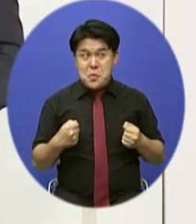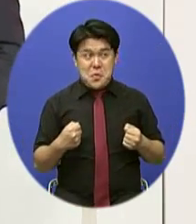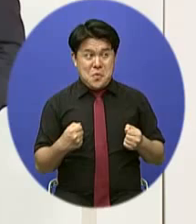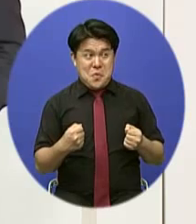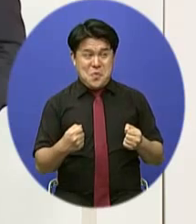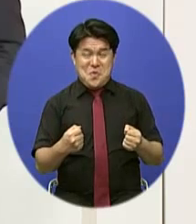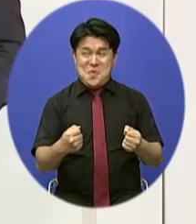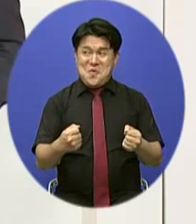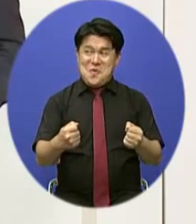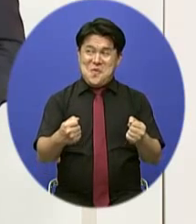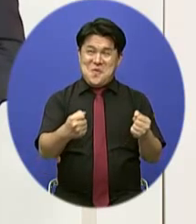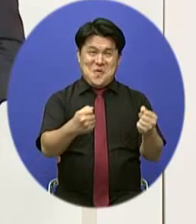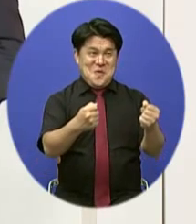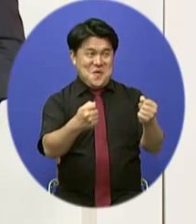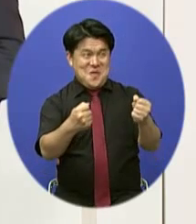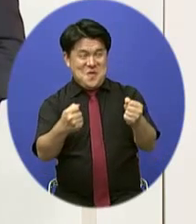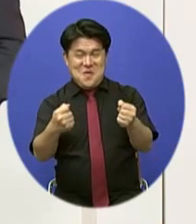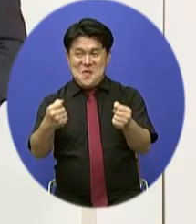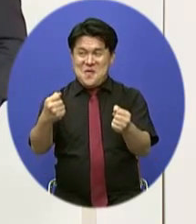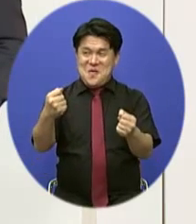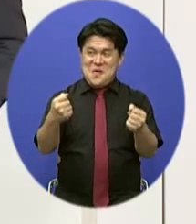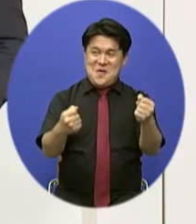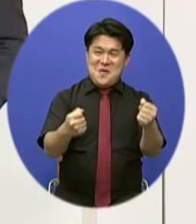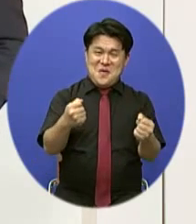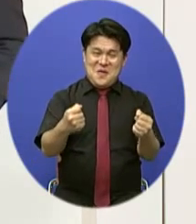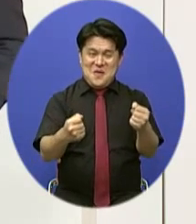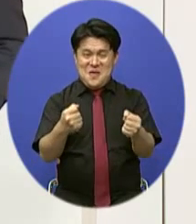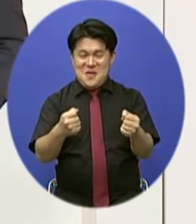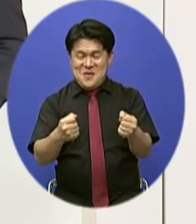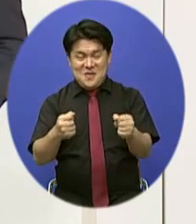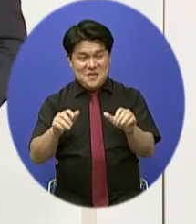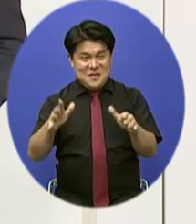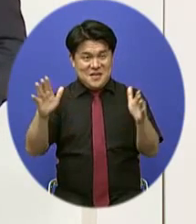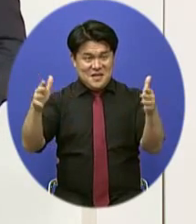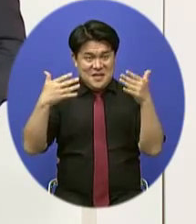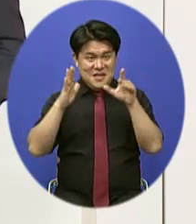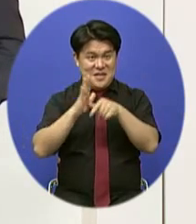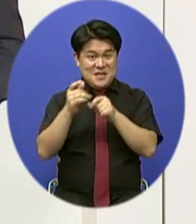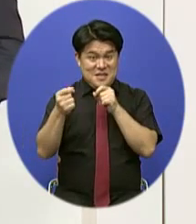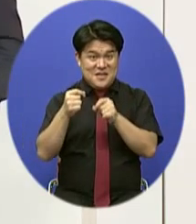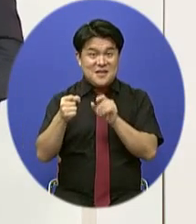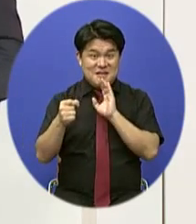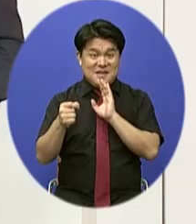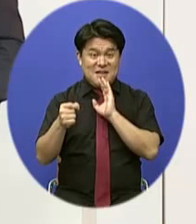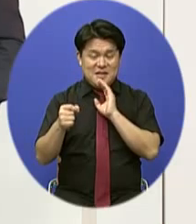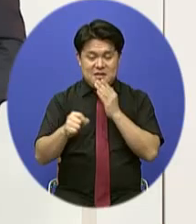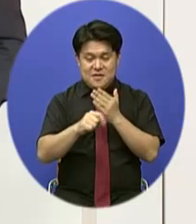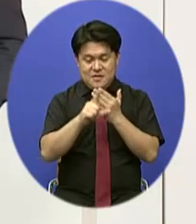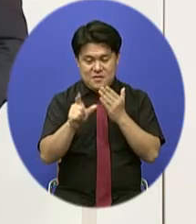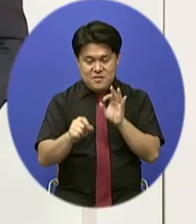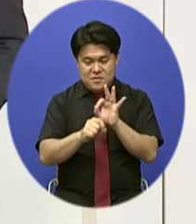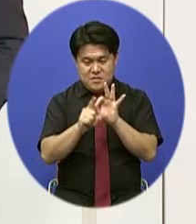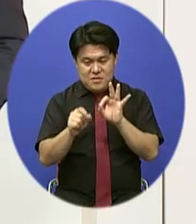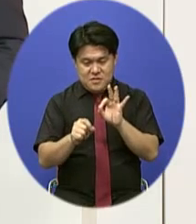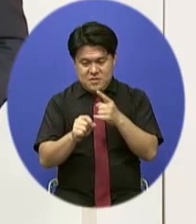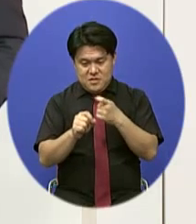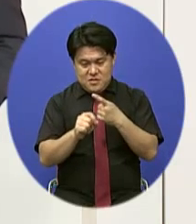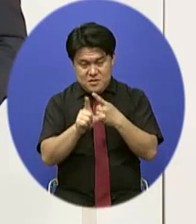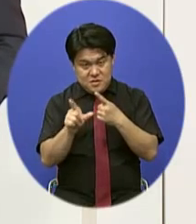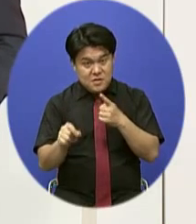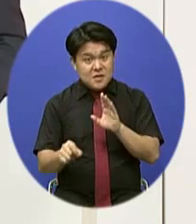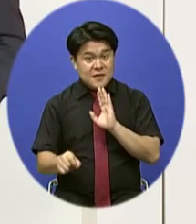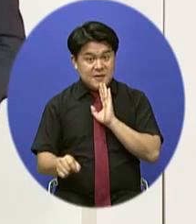마천 쪽에 가는 길 쪽으로. 네. 가을이 이제 곧 오잖아요. 예, 예. 9월, 10월, 이제 11월